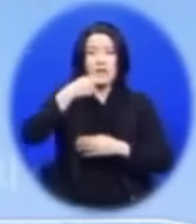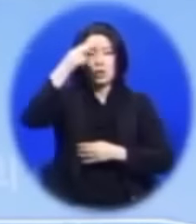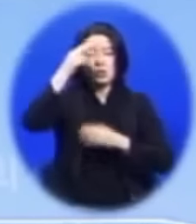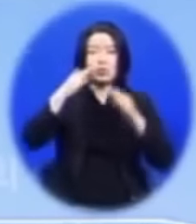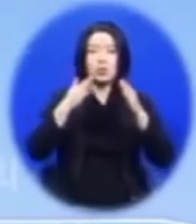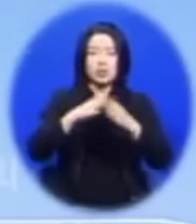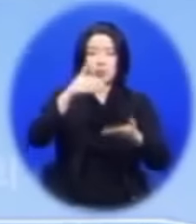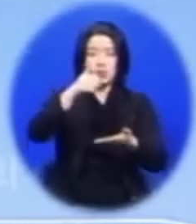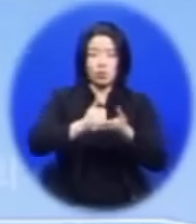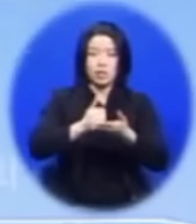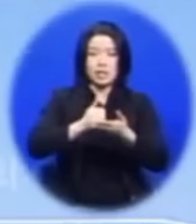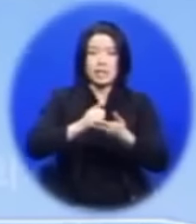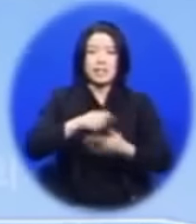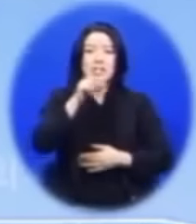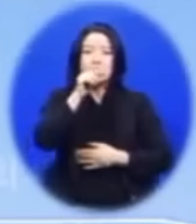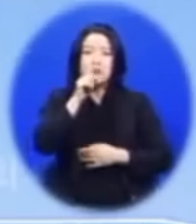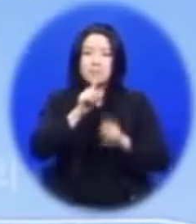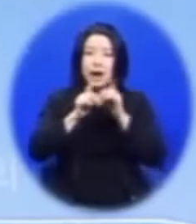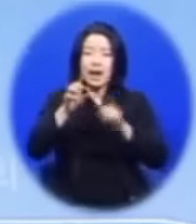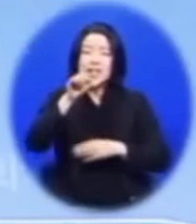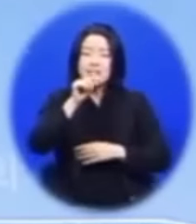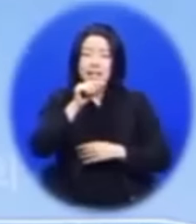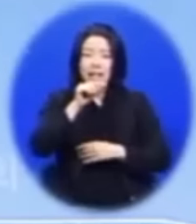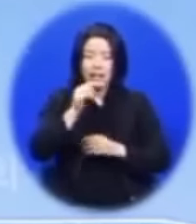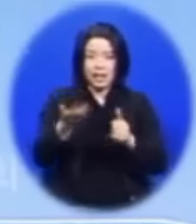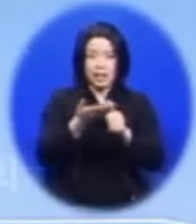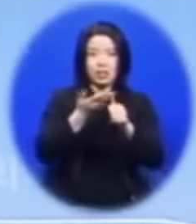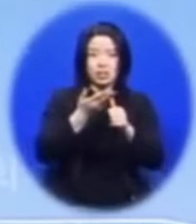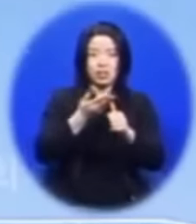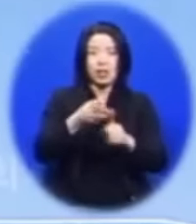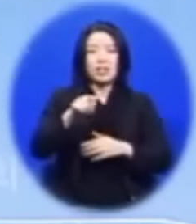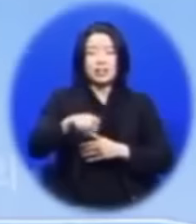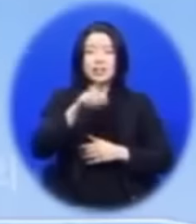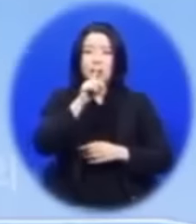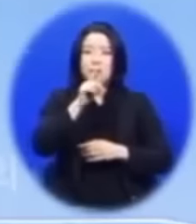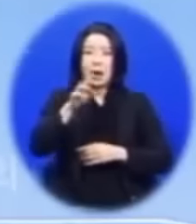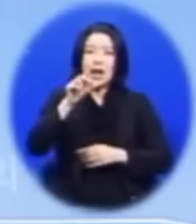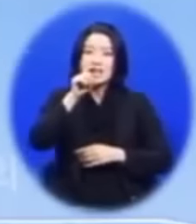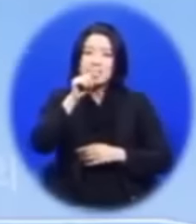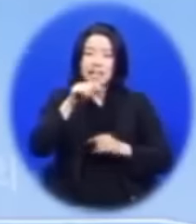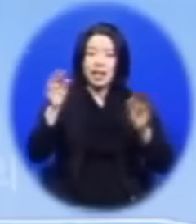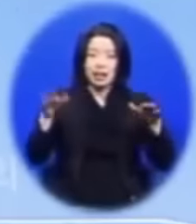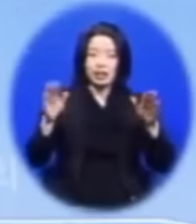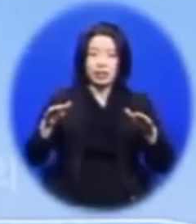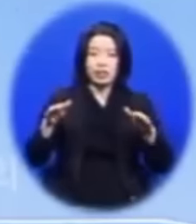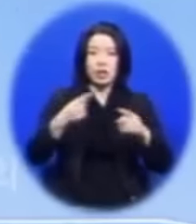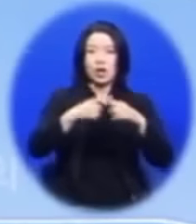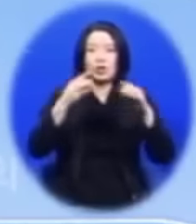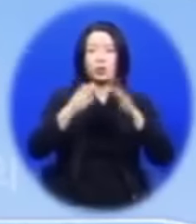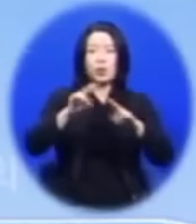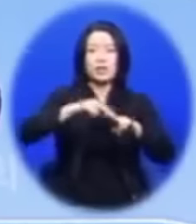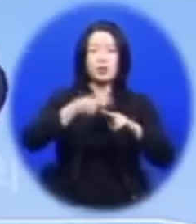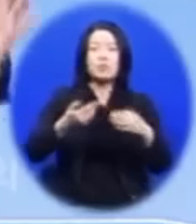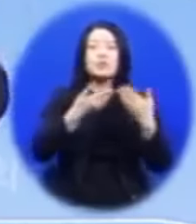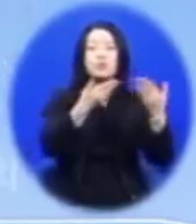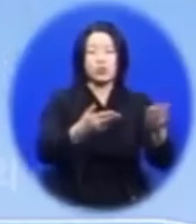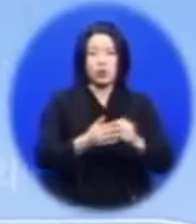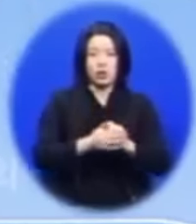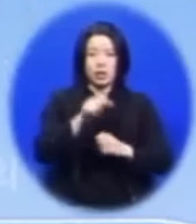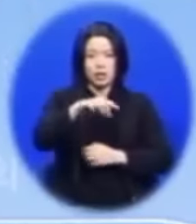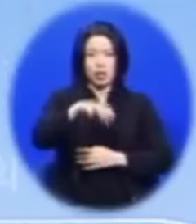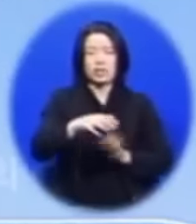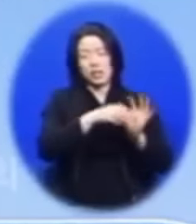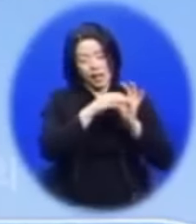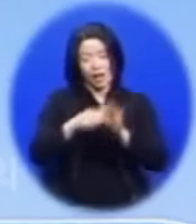앵무새 한 마리를 길렀어요 근데이 앵무새를 그냥 교회에다 주고 갔습니다 그냥 여기서 그냥 계속